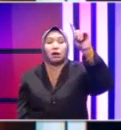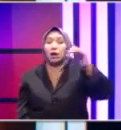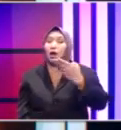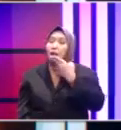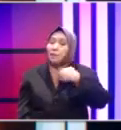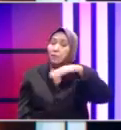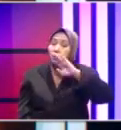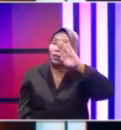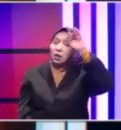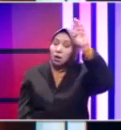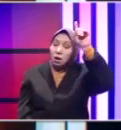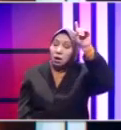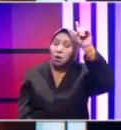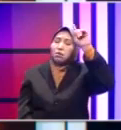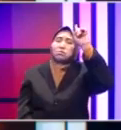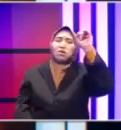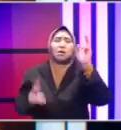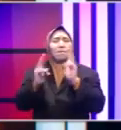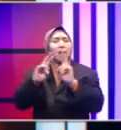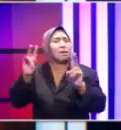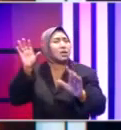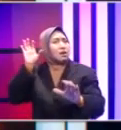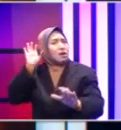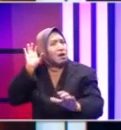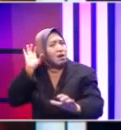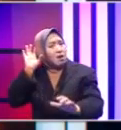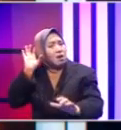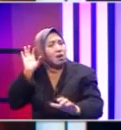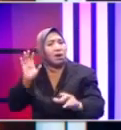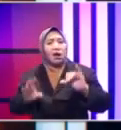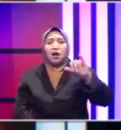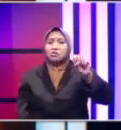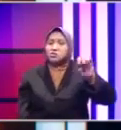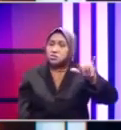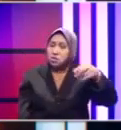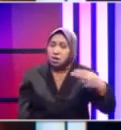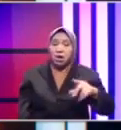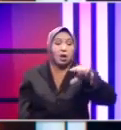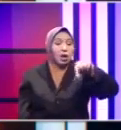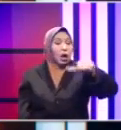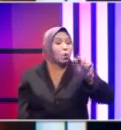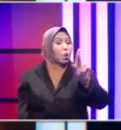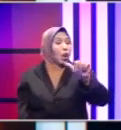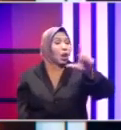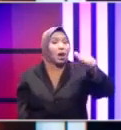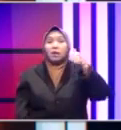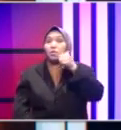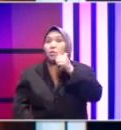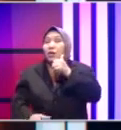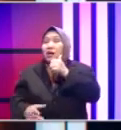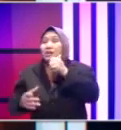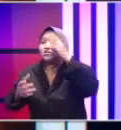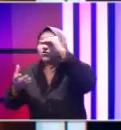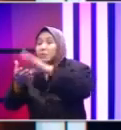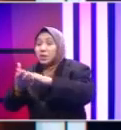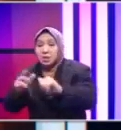alhamdulillah Yang mana Allah nih maha mendengar Aisyah ketika Kaulah sudah berbincang dengan Nabi SAW wassalam Aisyah